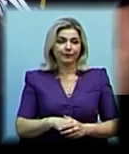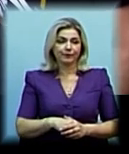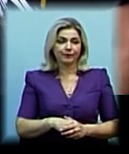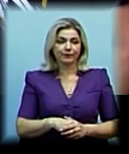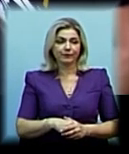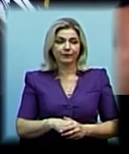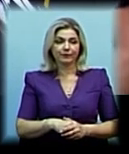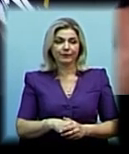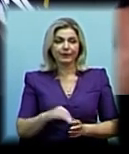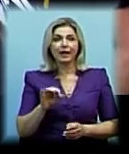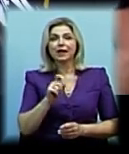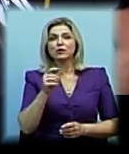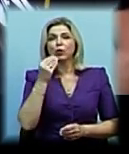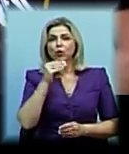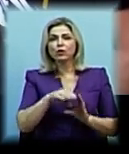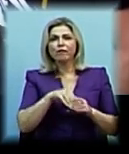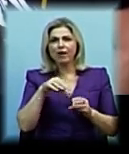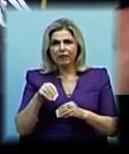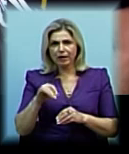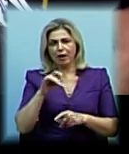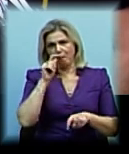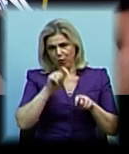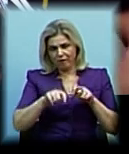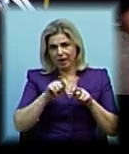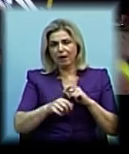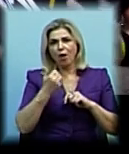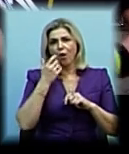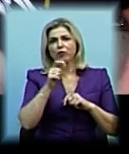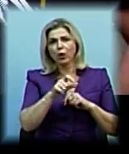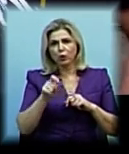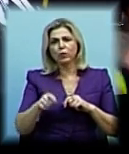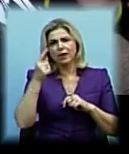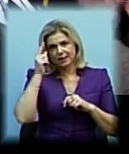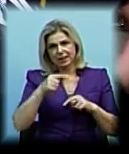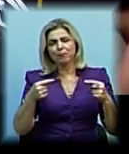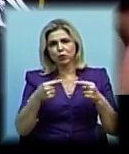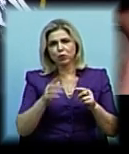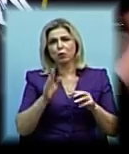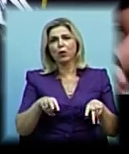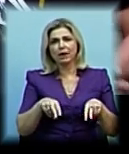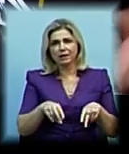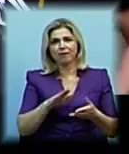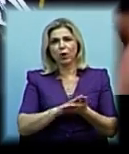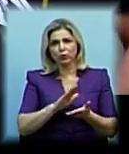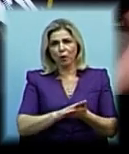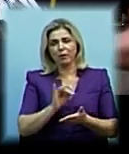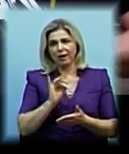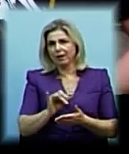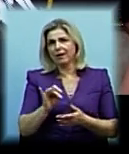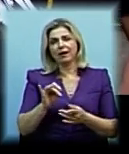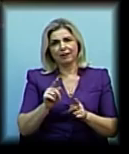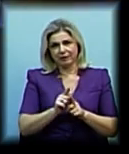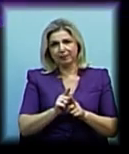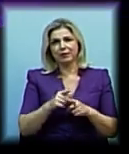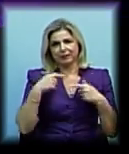лучшого, да? Із лучшого відобраного, перевіреного, коли люди вже точно, ми знаємо, що будуть танцювати, хлопати і відриватися по повній,